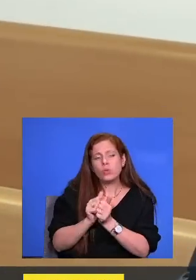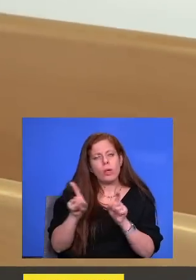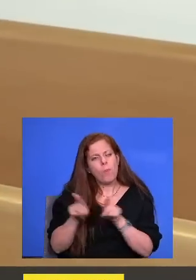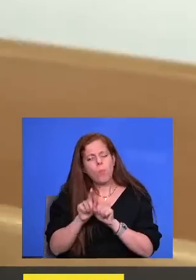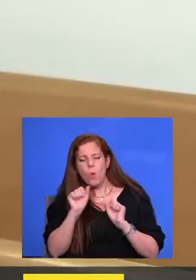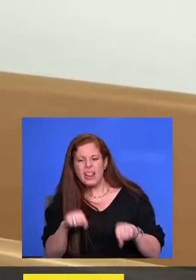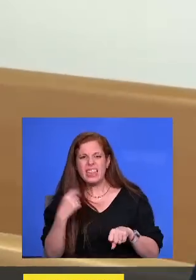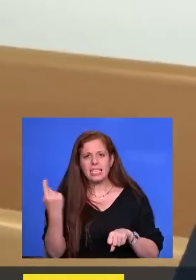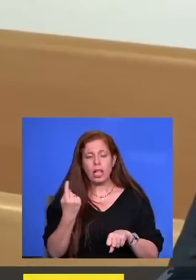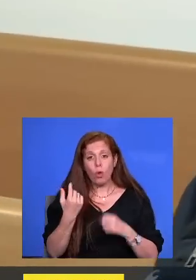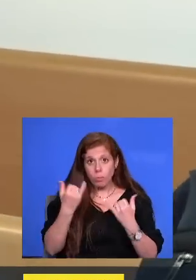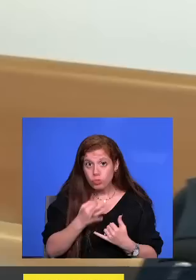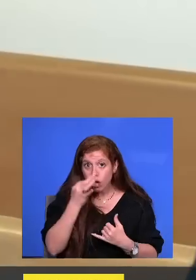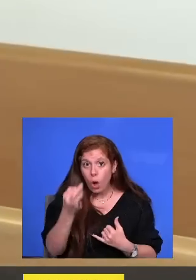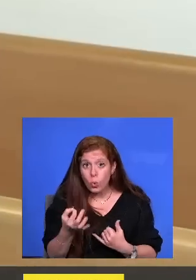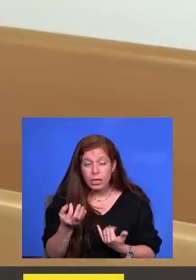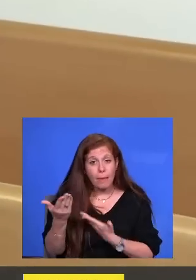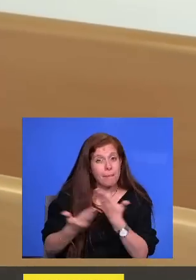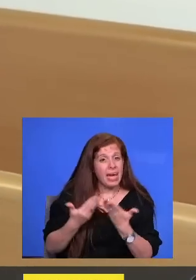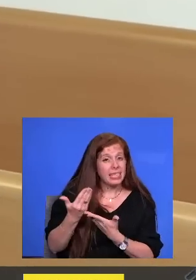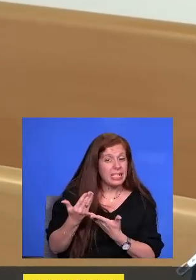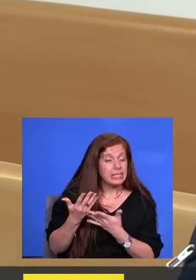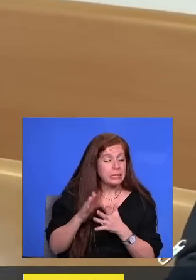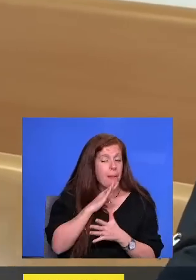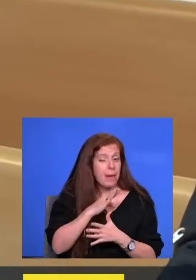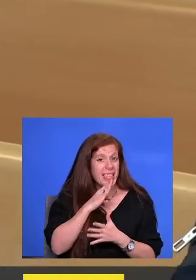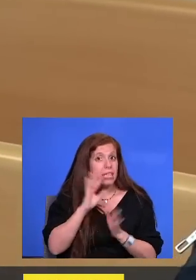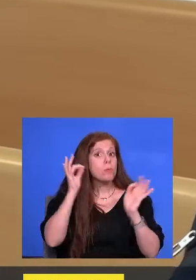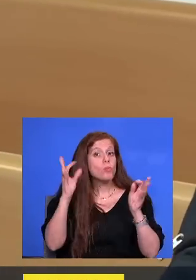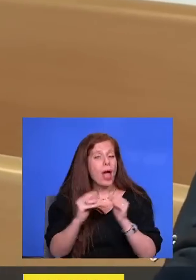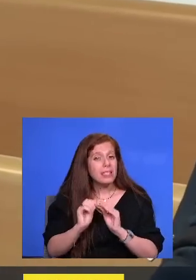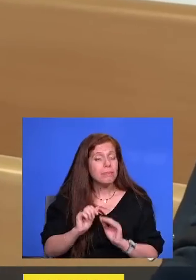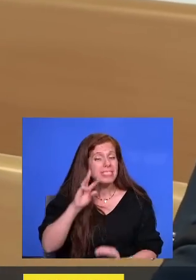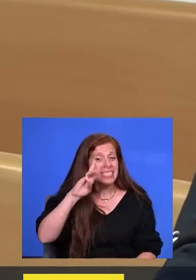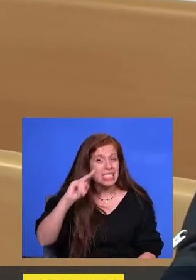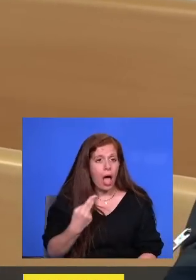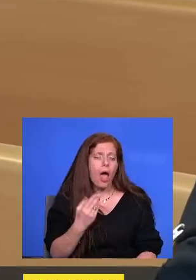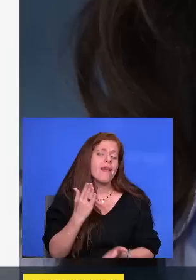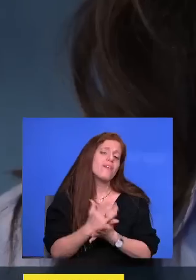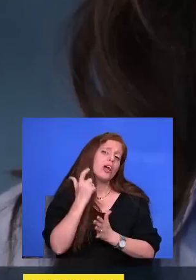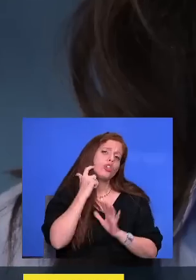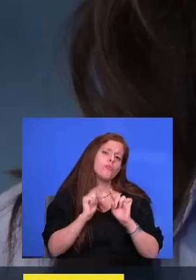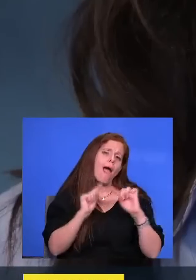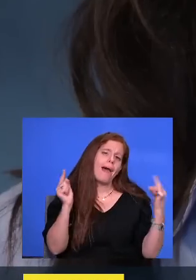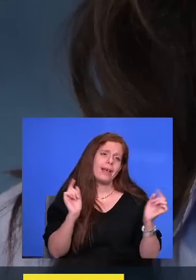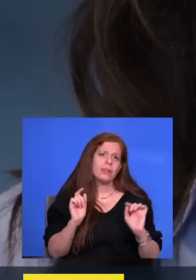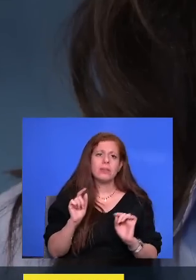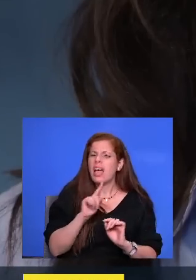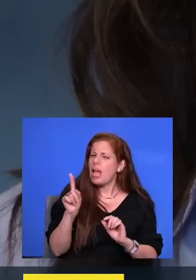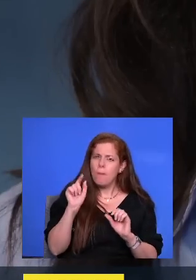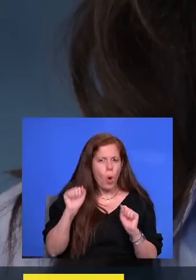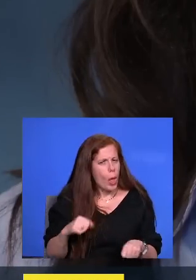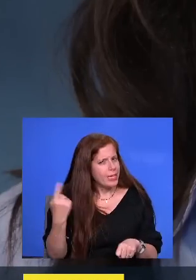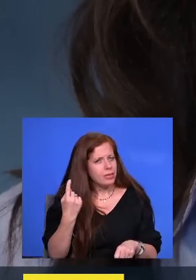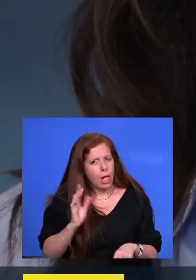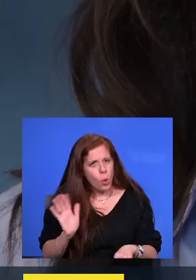היום כשנשאלה על מערכת היחסים האחורה בפרט עם שרה, היא כבר נשמעה מפויסת לגמרי. הם לא דיקטטורים.